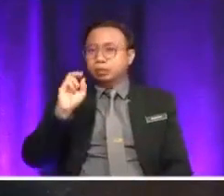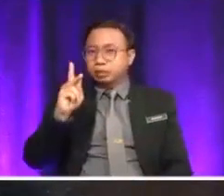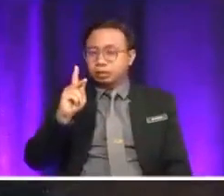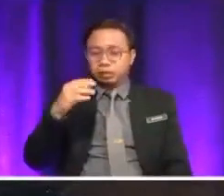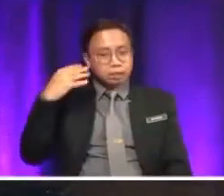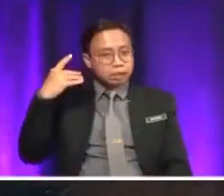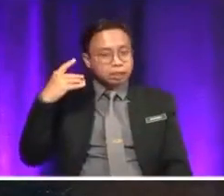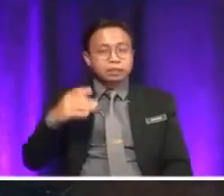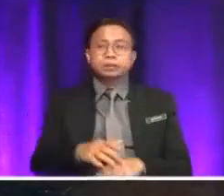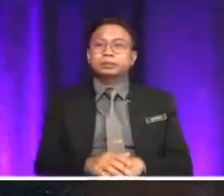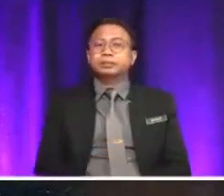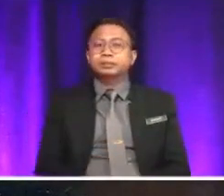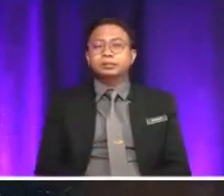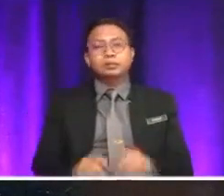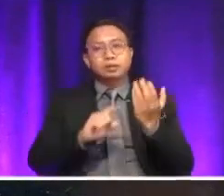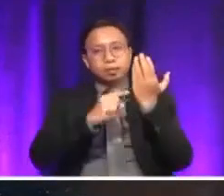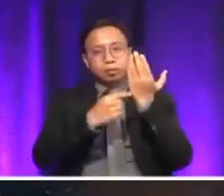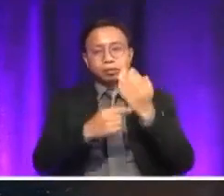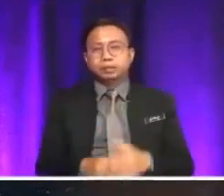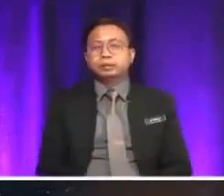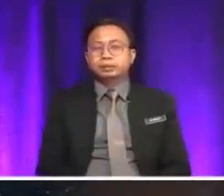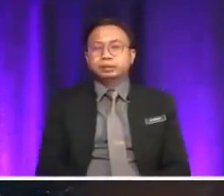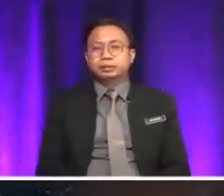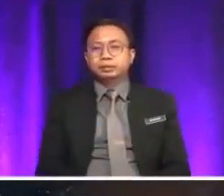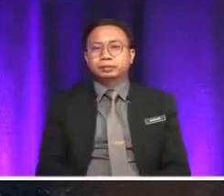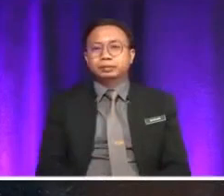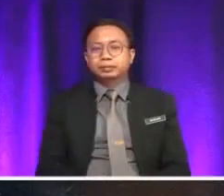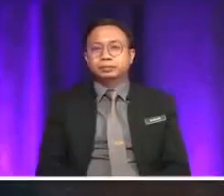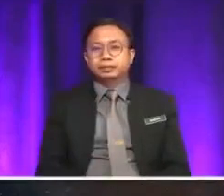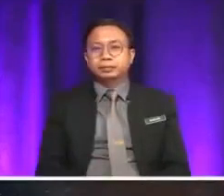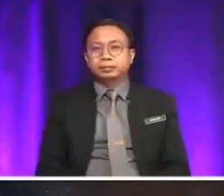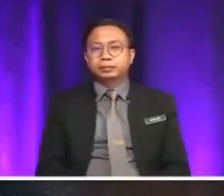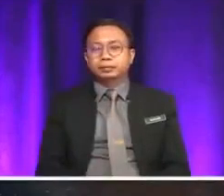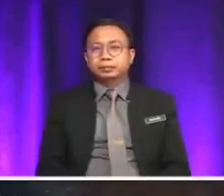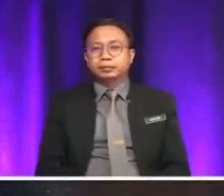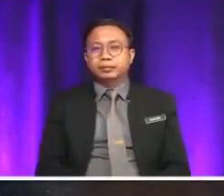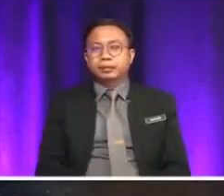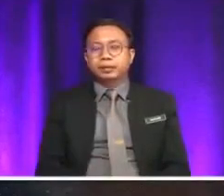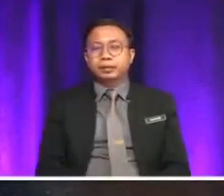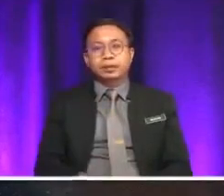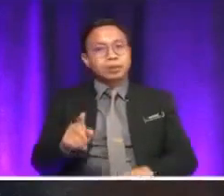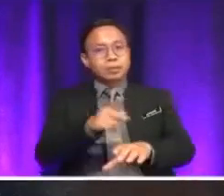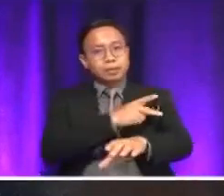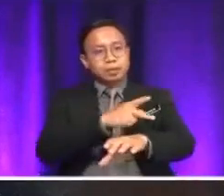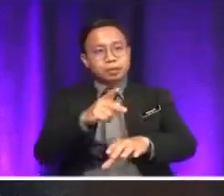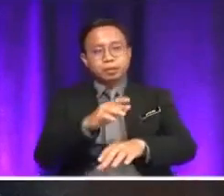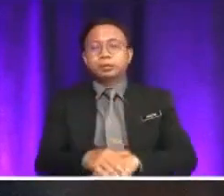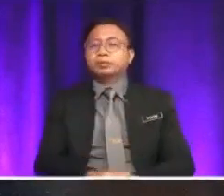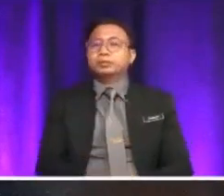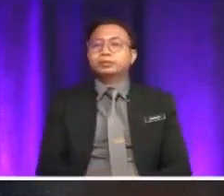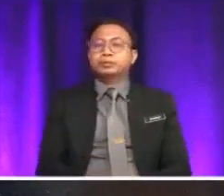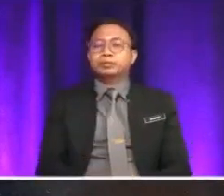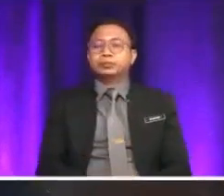dengar tak pantun tu? Cikgu, mulakan dulu cikgu, silakan. Kita mulakan dengar baik-baik pantun mengenai konflik dan